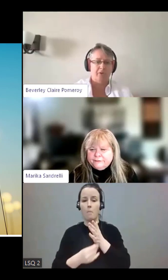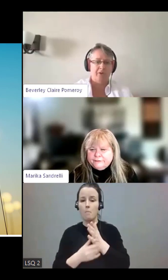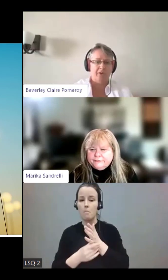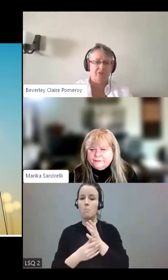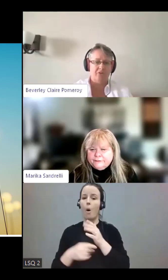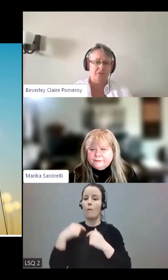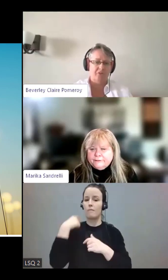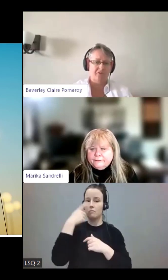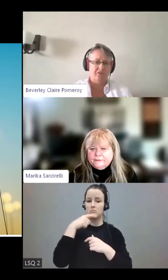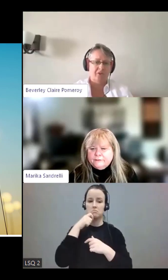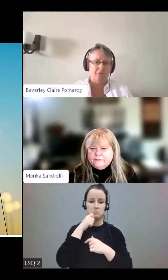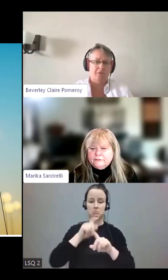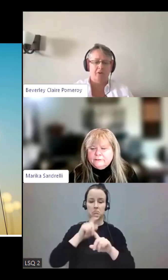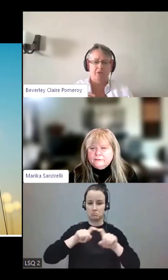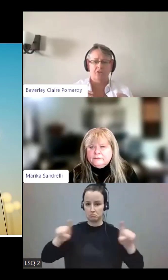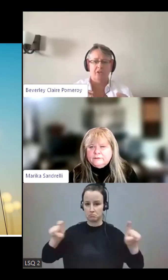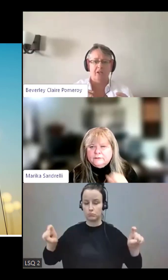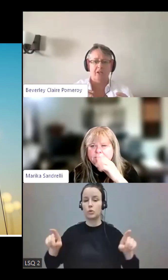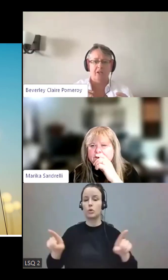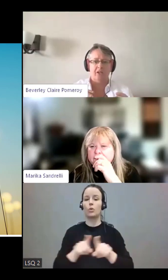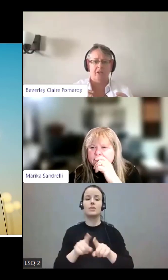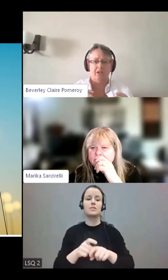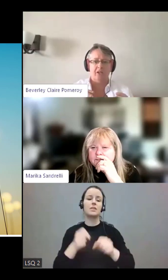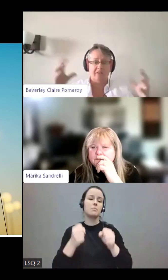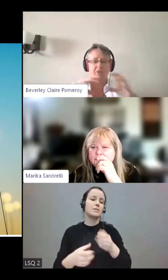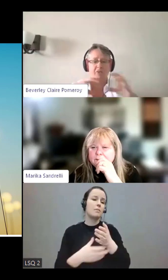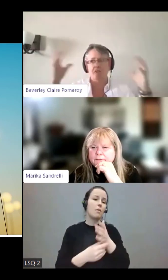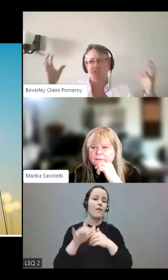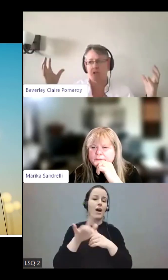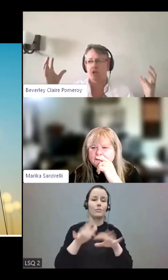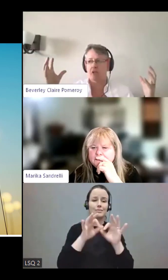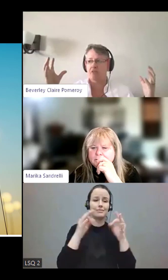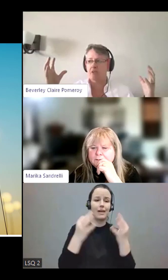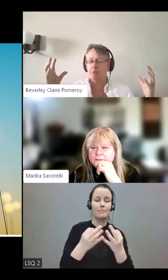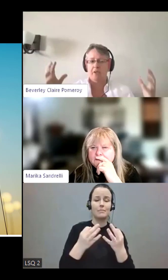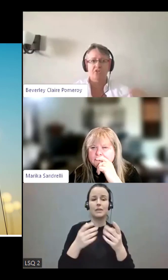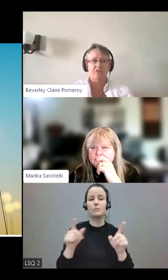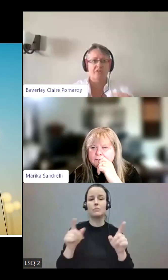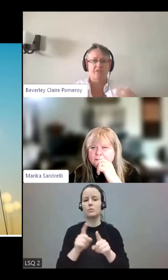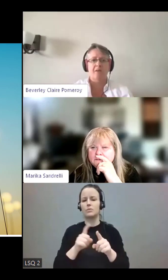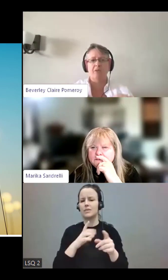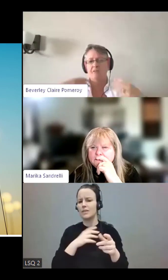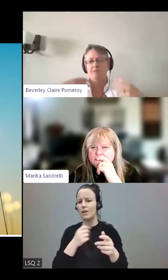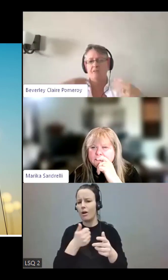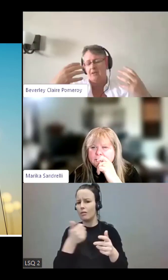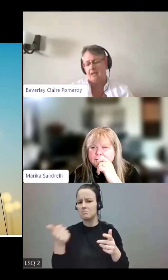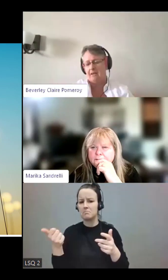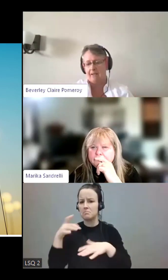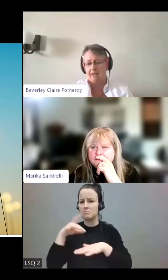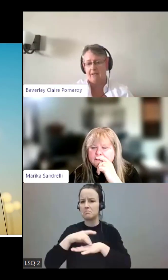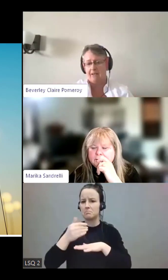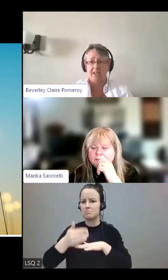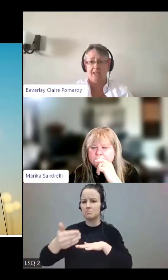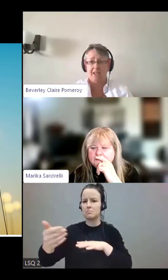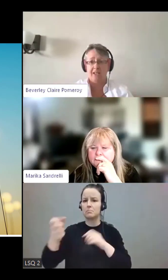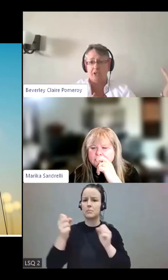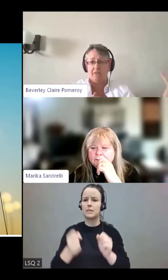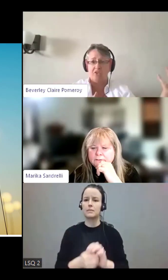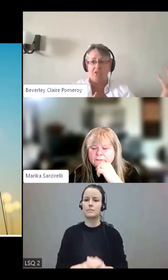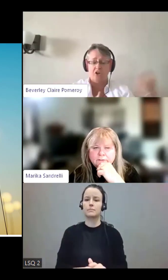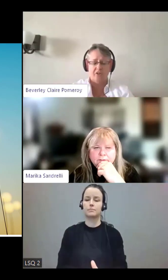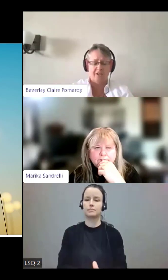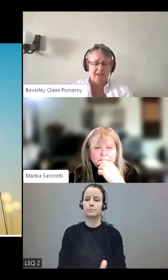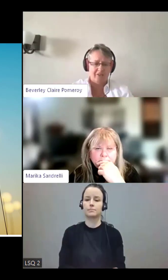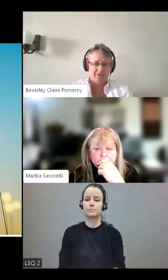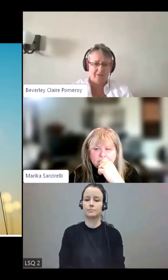donc une pathologie aussi. Donc, on voit ça souvent dans avec plusieurs patients et des familles qui sont.